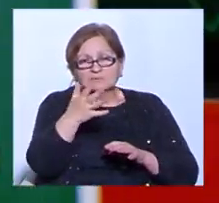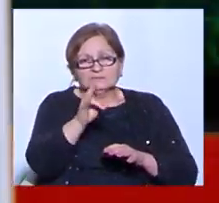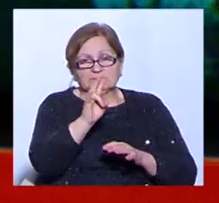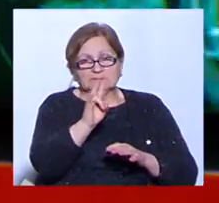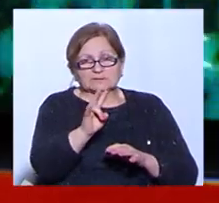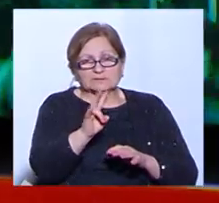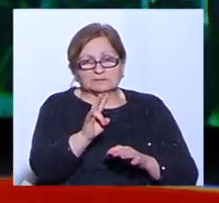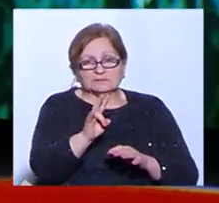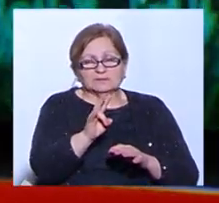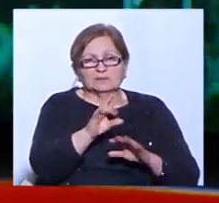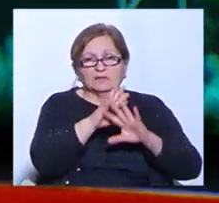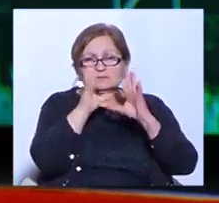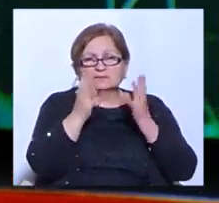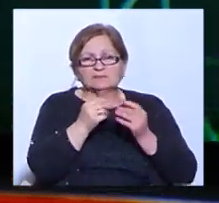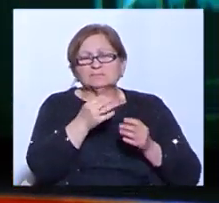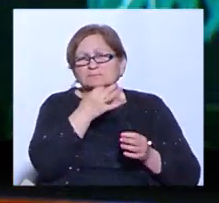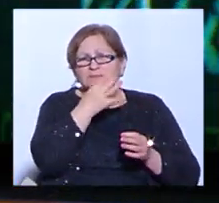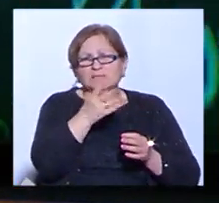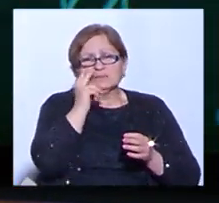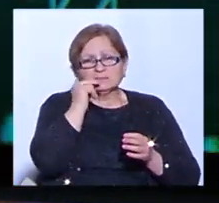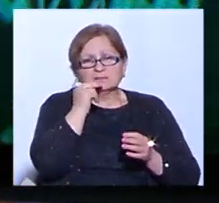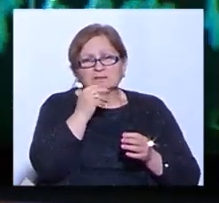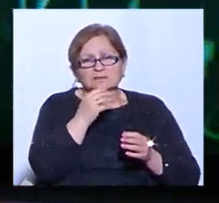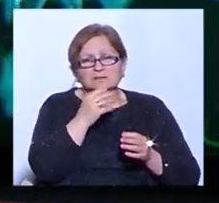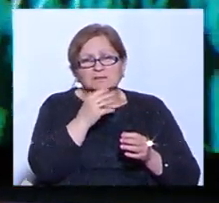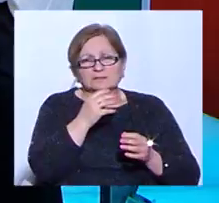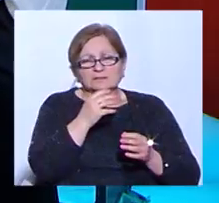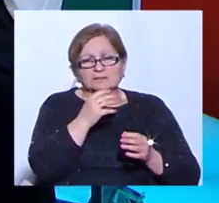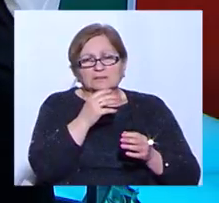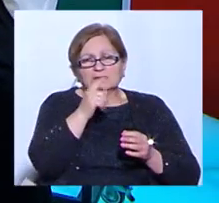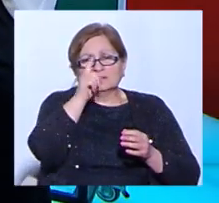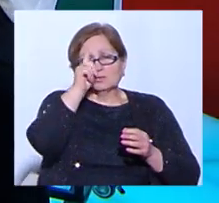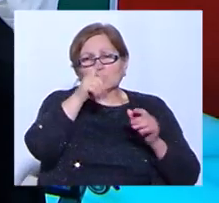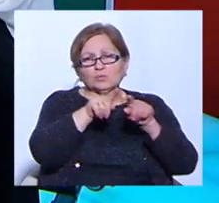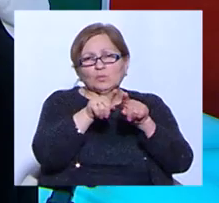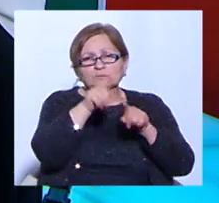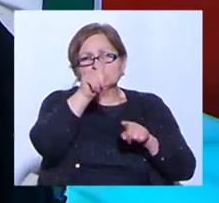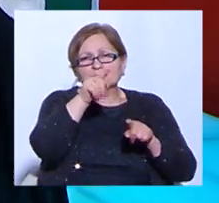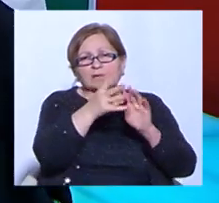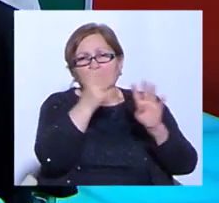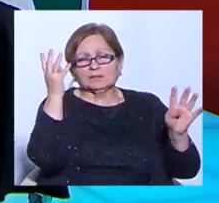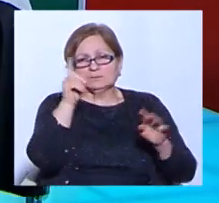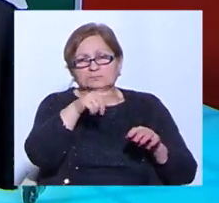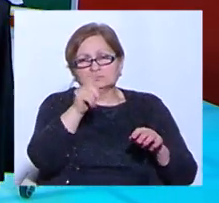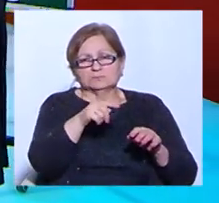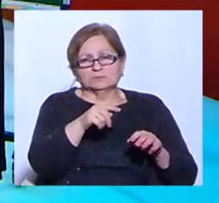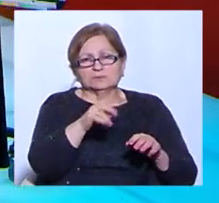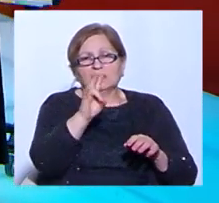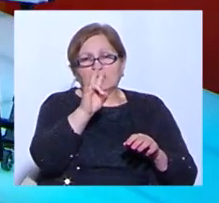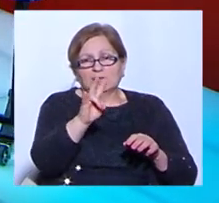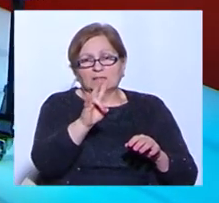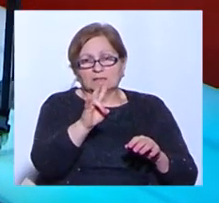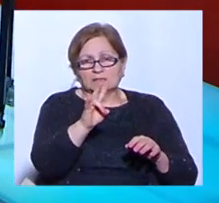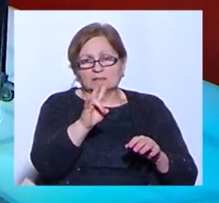ანუ ნებისმიერი n-ი ნიშნავს, რომ ნებისმიერი რიცხვისთვის, რომელიც რიგის ნომრად გვექნება, ხო? იქნება ესეთი წესი: n-ი